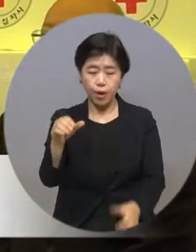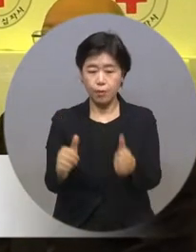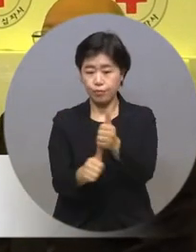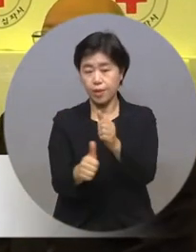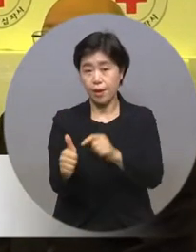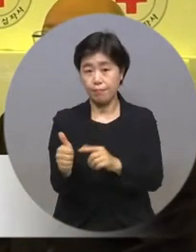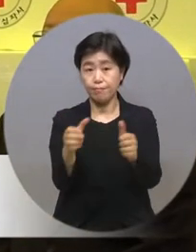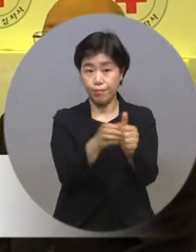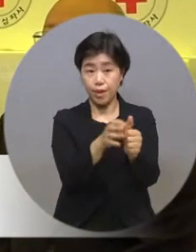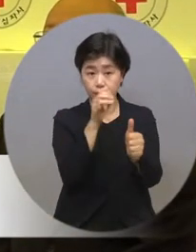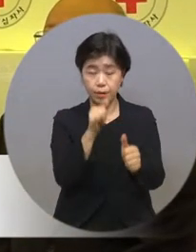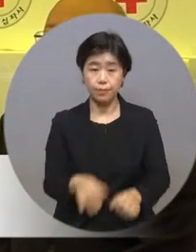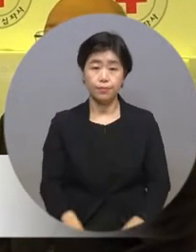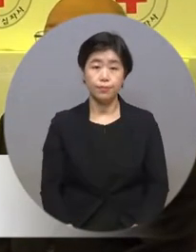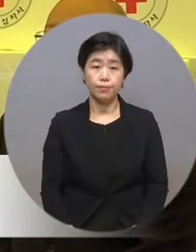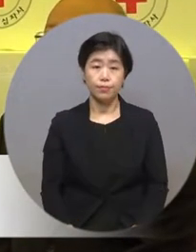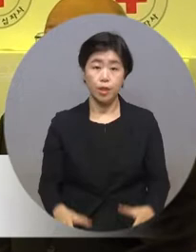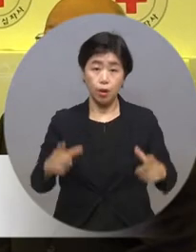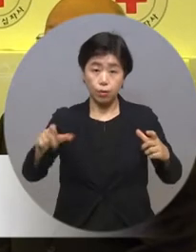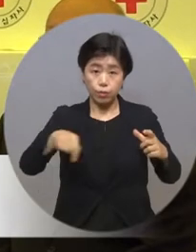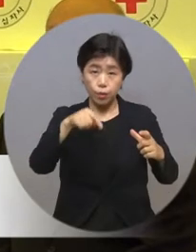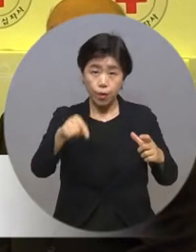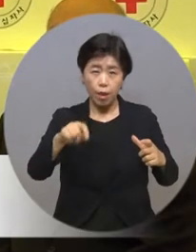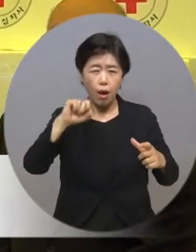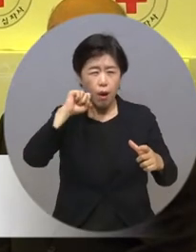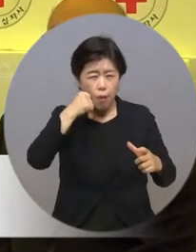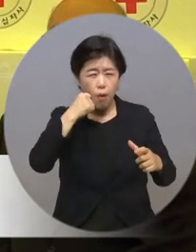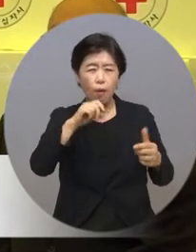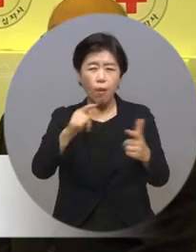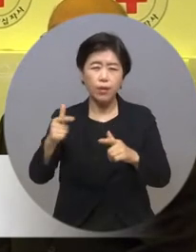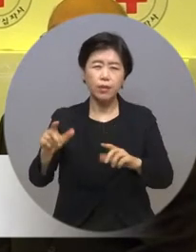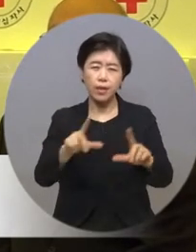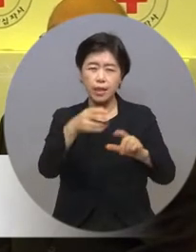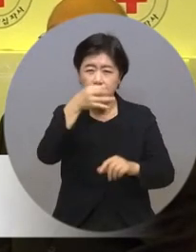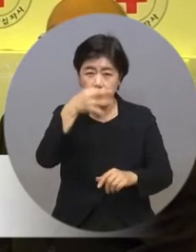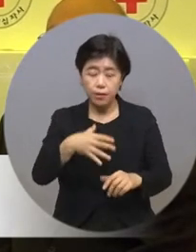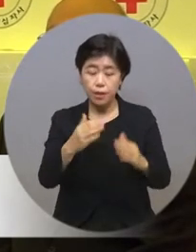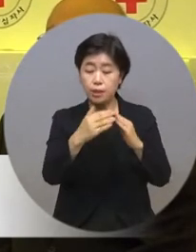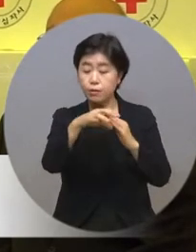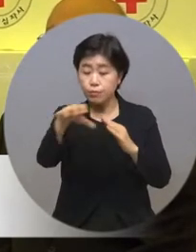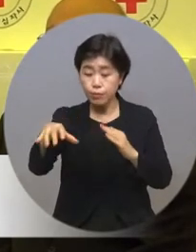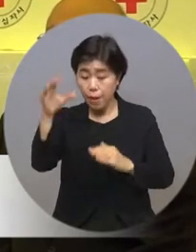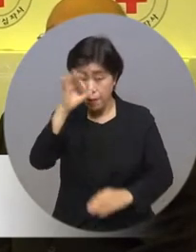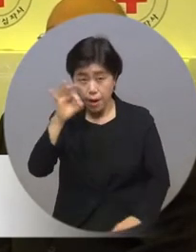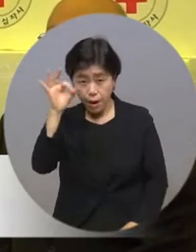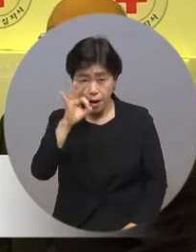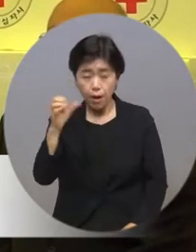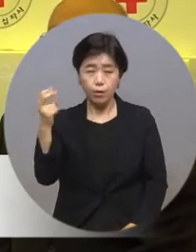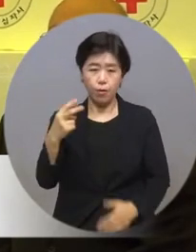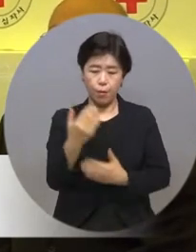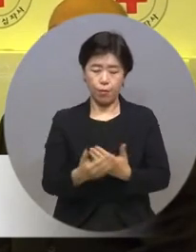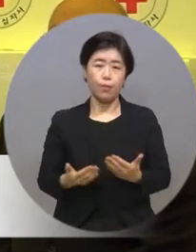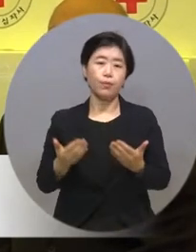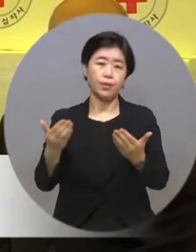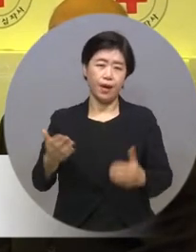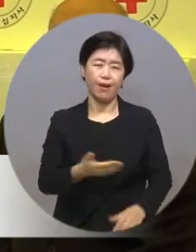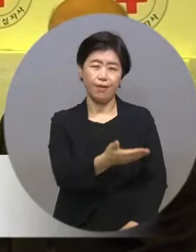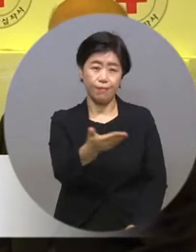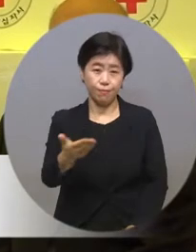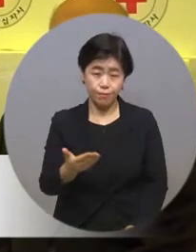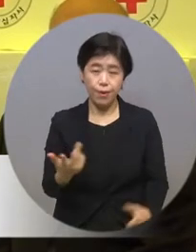소외계층들을 우리 군에서도 발굴하고 찾아내고 또 우리 봉사원 여러분들과